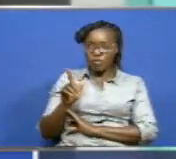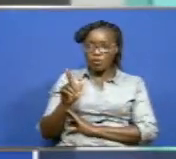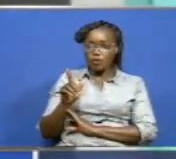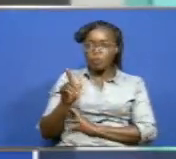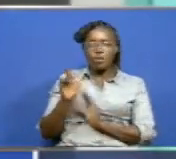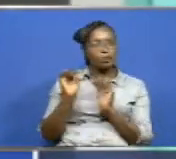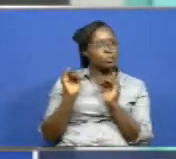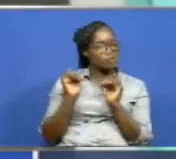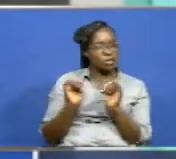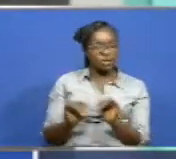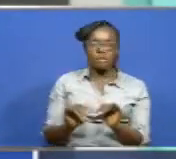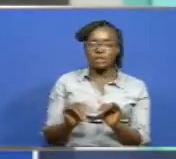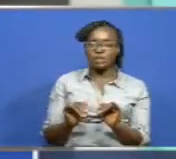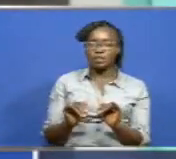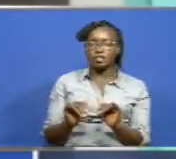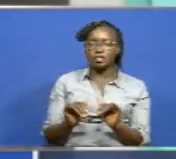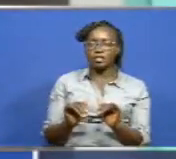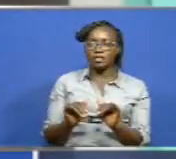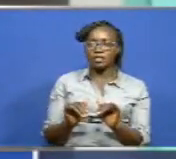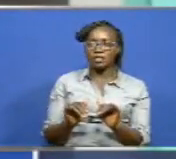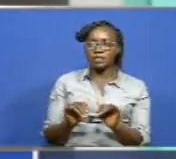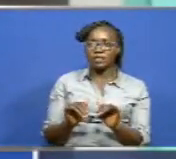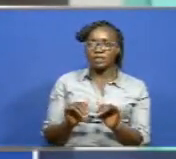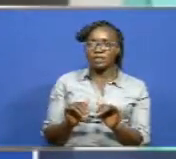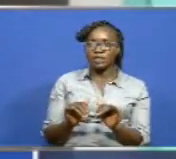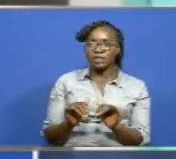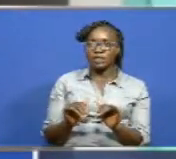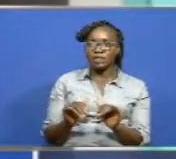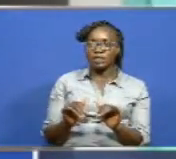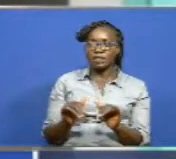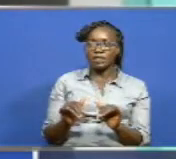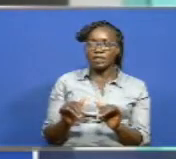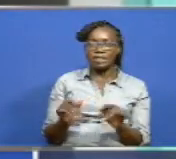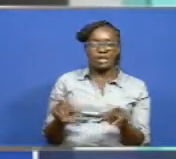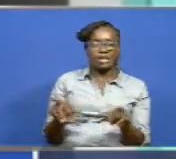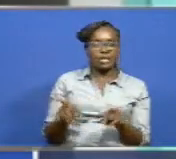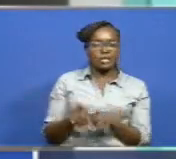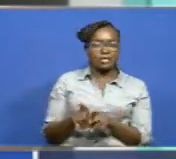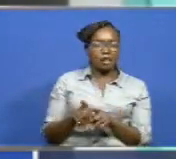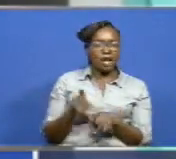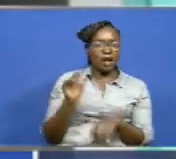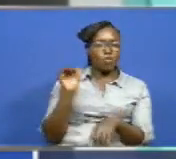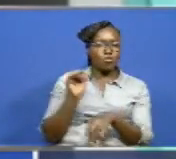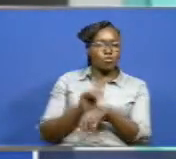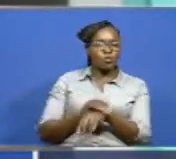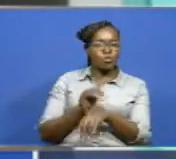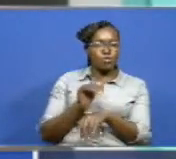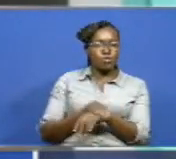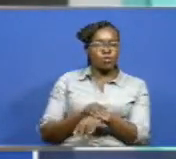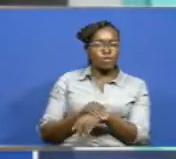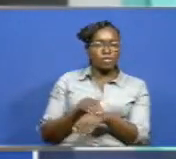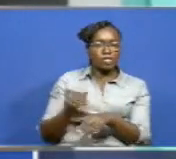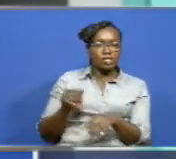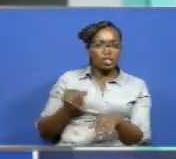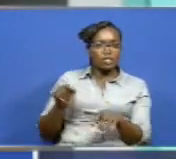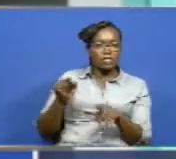Tumekaa na mother as a very good